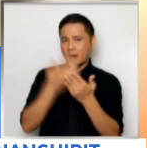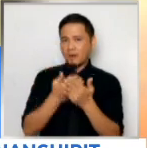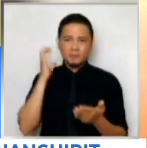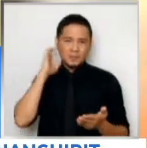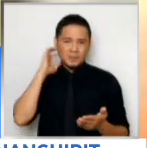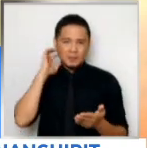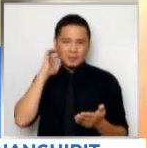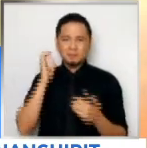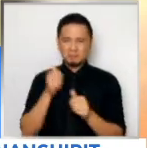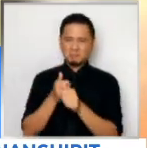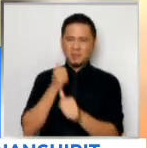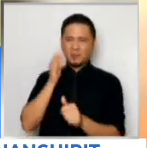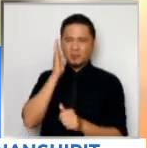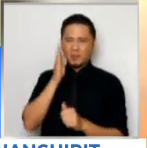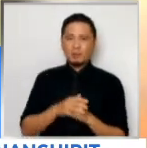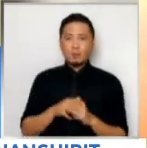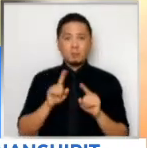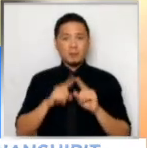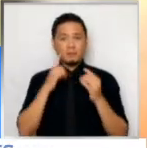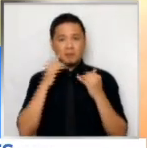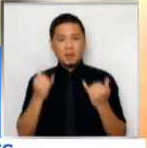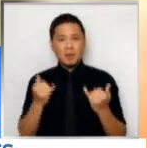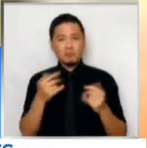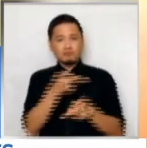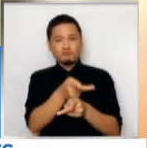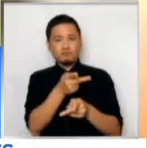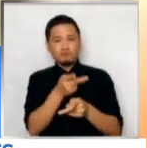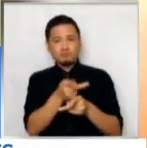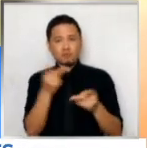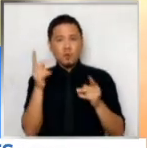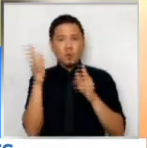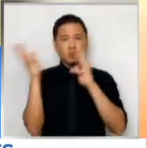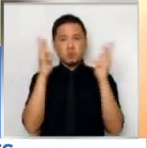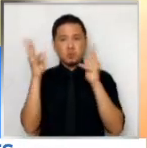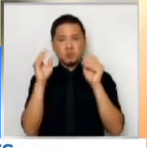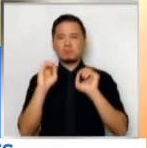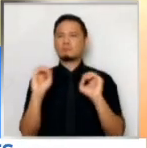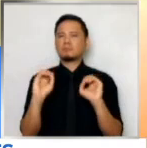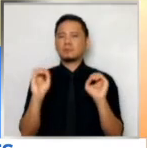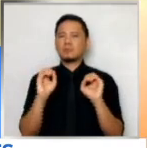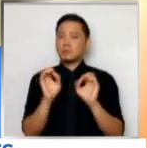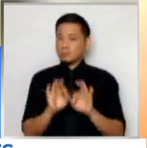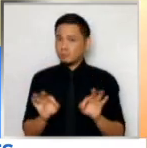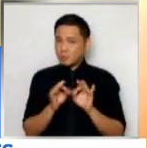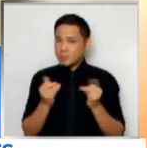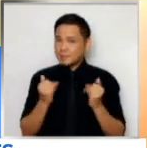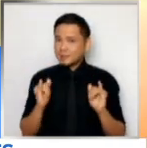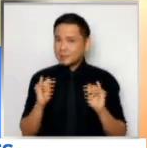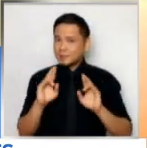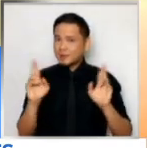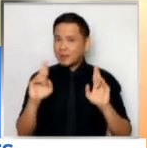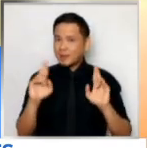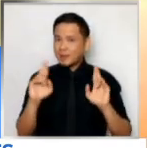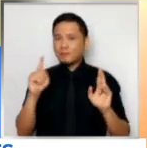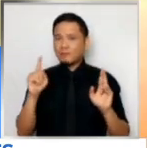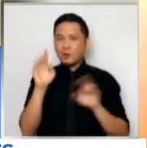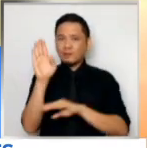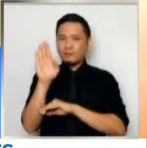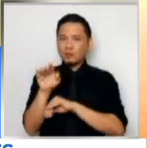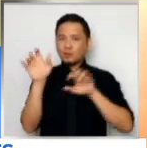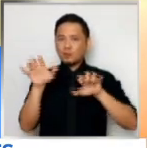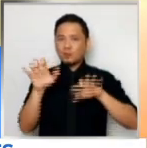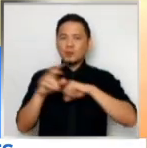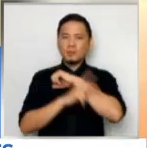ngayon, wala po tayong minomonitor na sama ng panahon. Pero maging IM ready pa rin sa maghapong ulan ng mga taga-probinsya ng Samar,